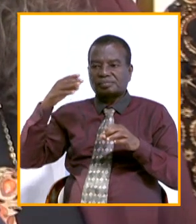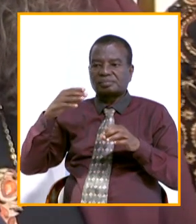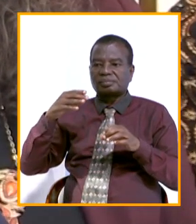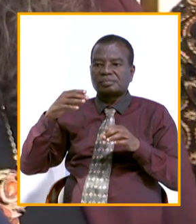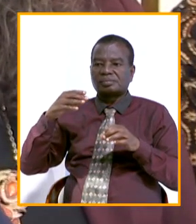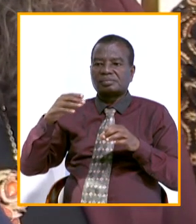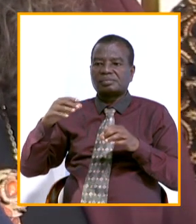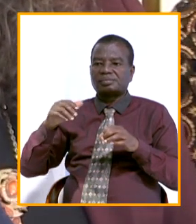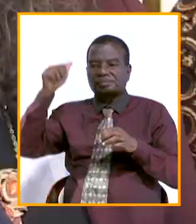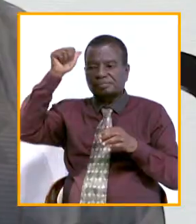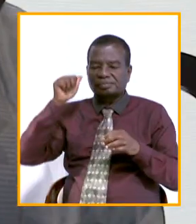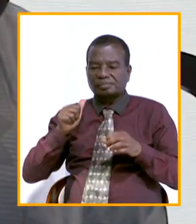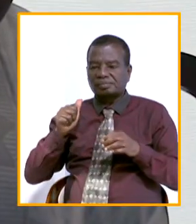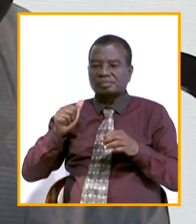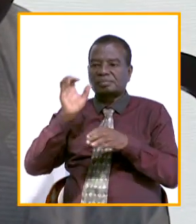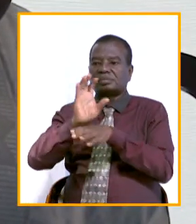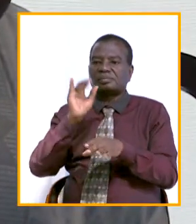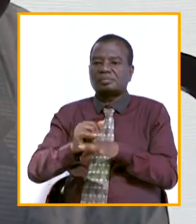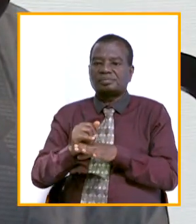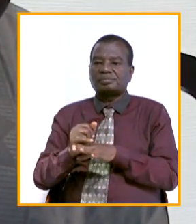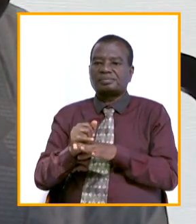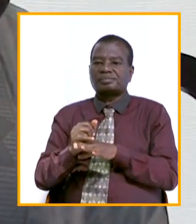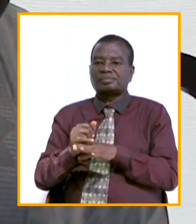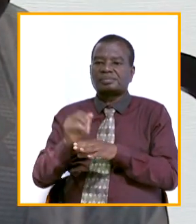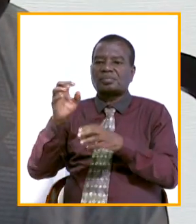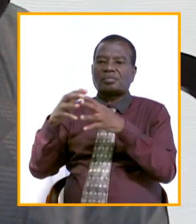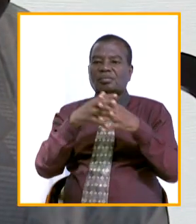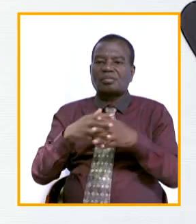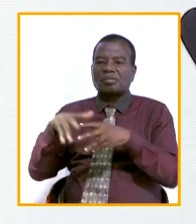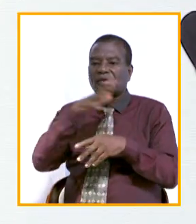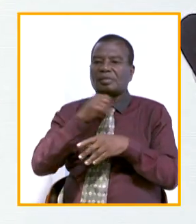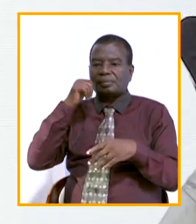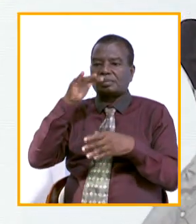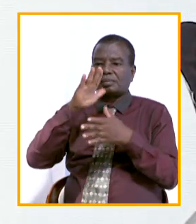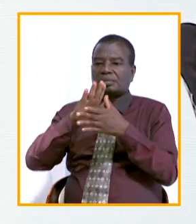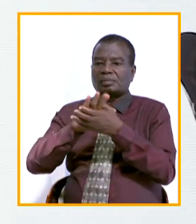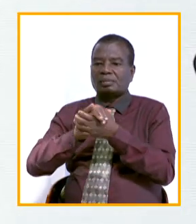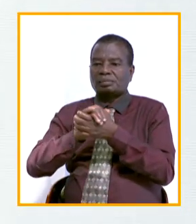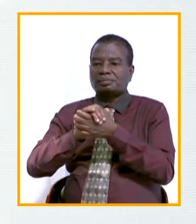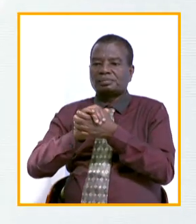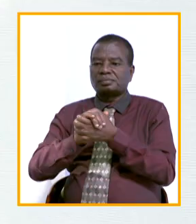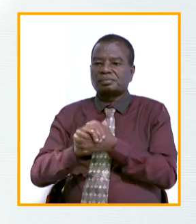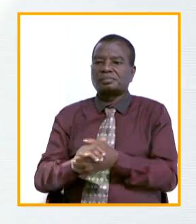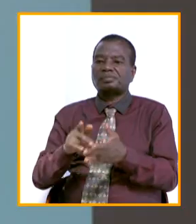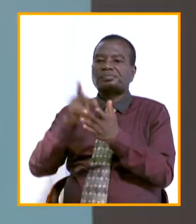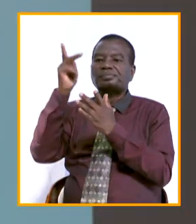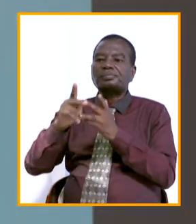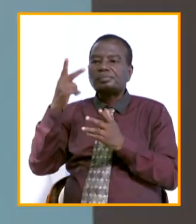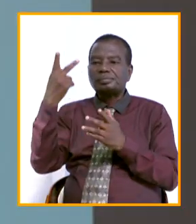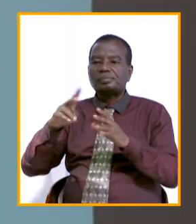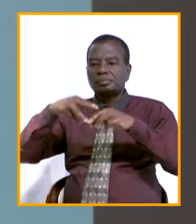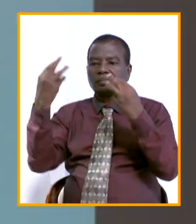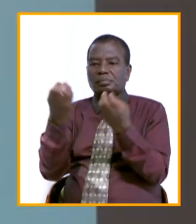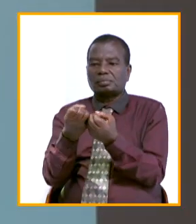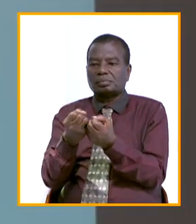l'ambassadeur de Côte d'Ivoire aux États-Unis, Ibrahima Touré, et son épouse. Au programme, deux panels. Le premier sur